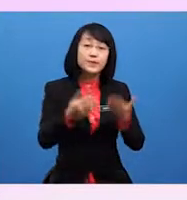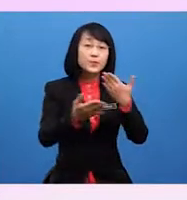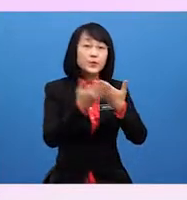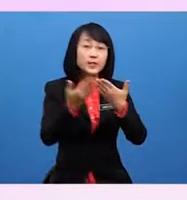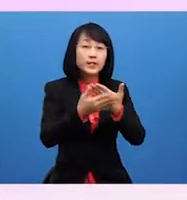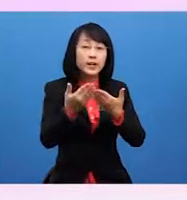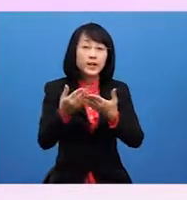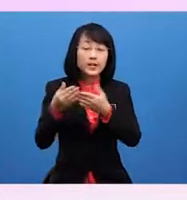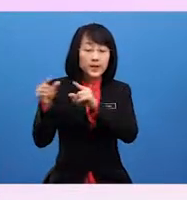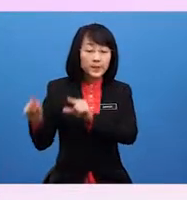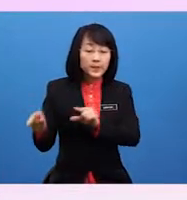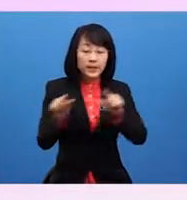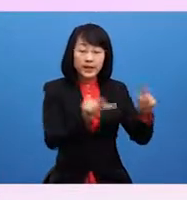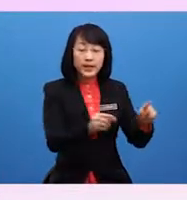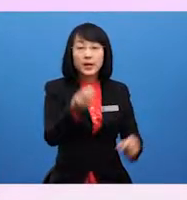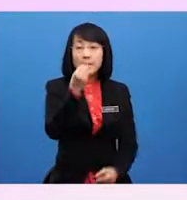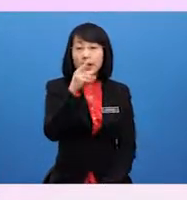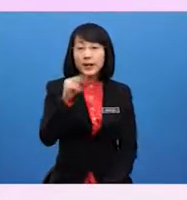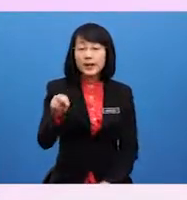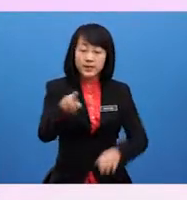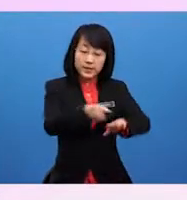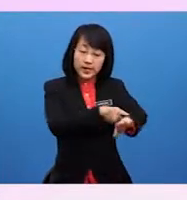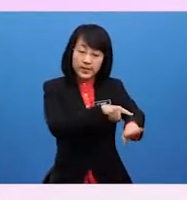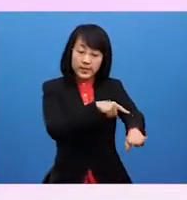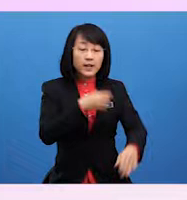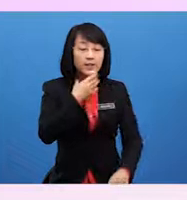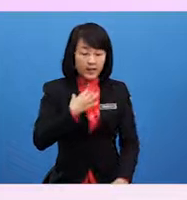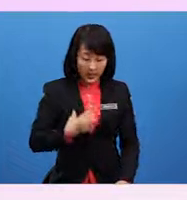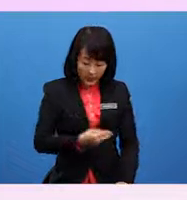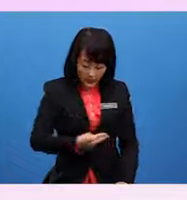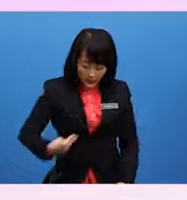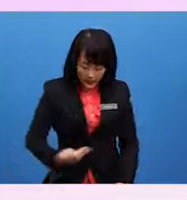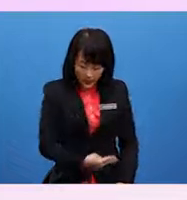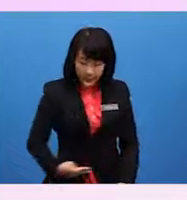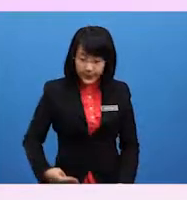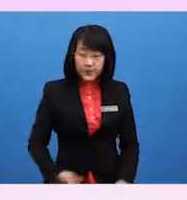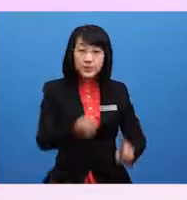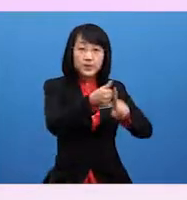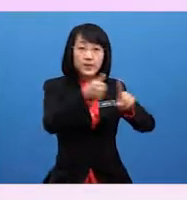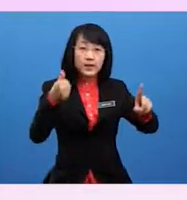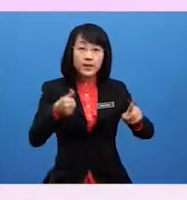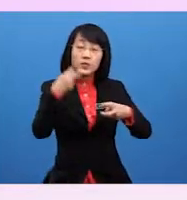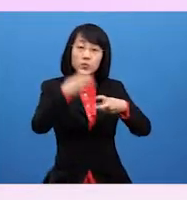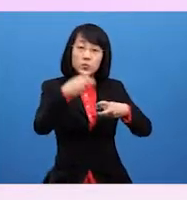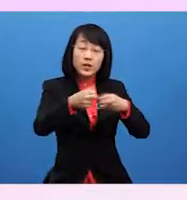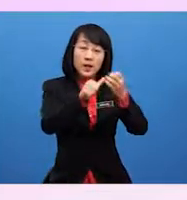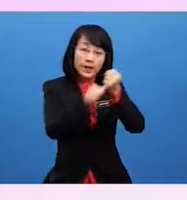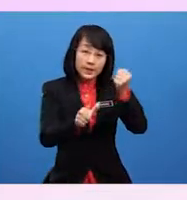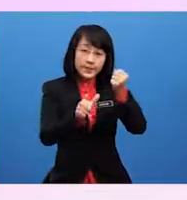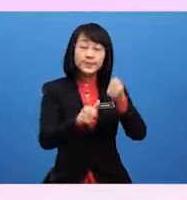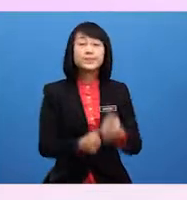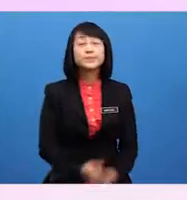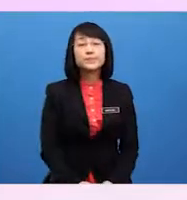pergerakan makanan di sepanjang salur tersebut dan mengelakkan sembelit.